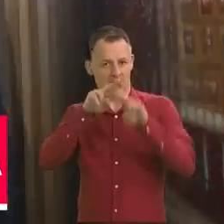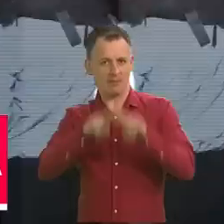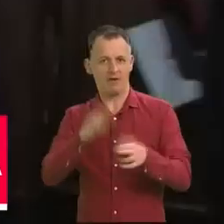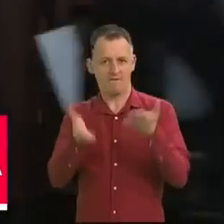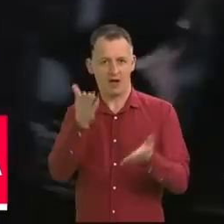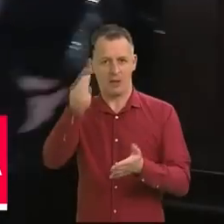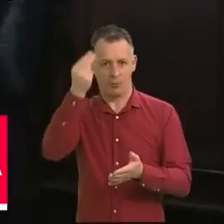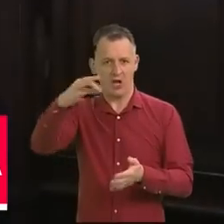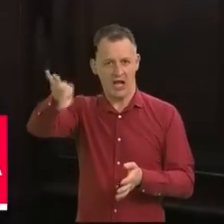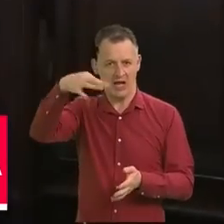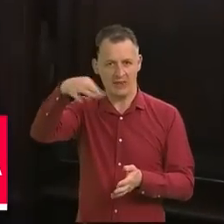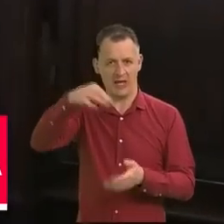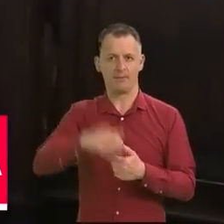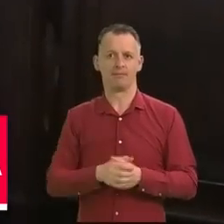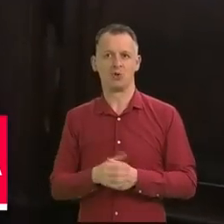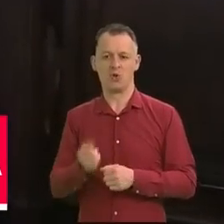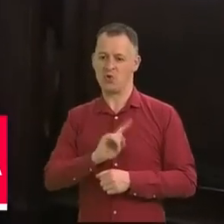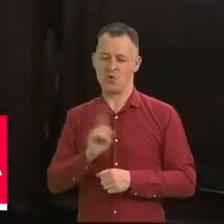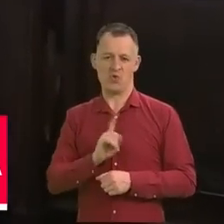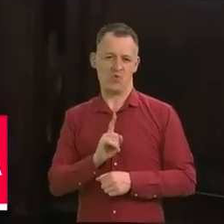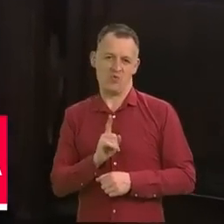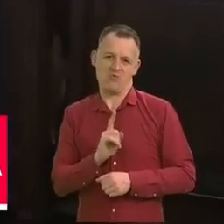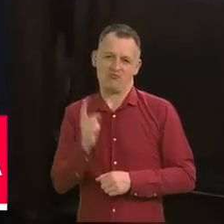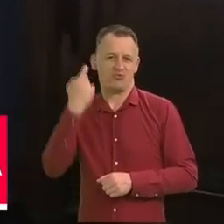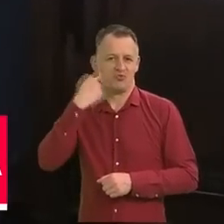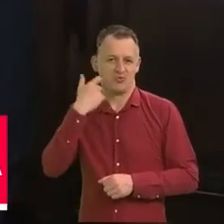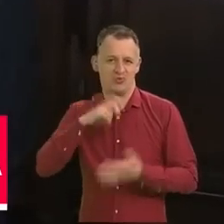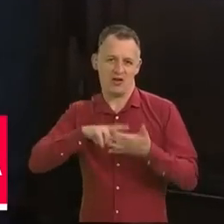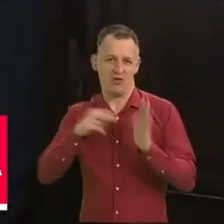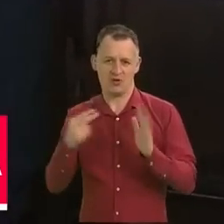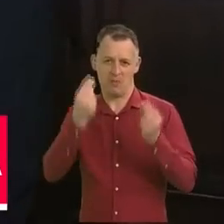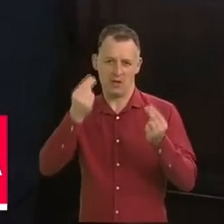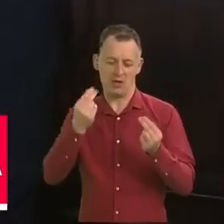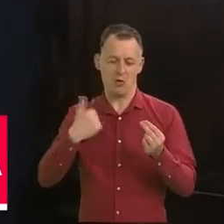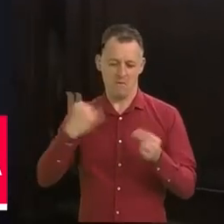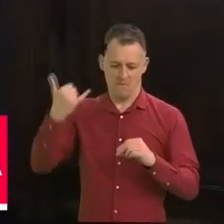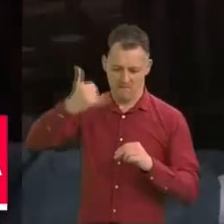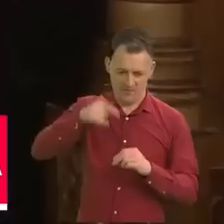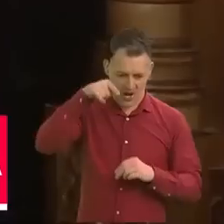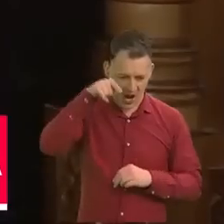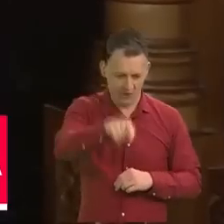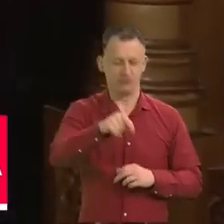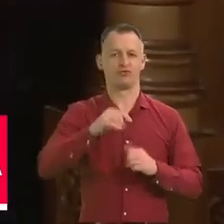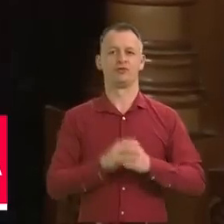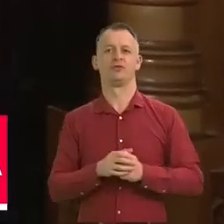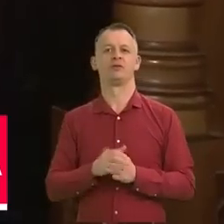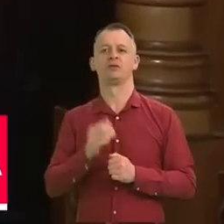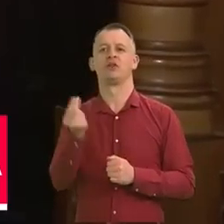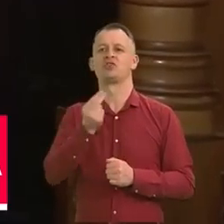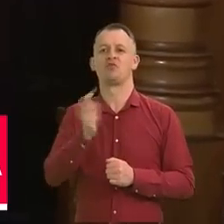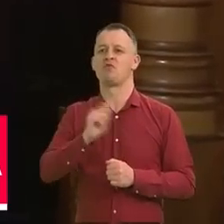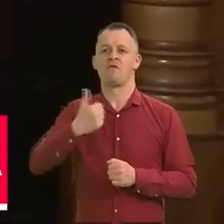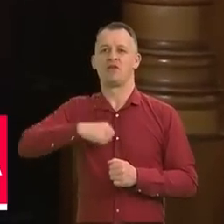bună. Eu nu sunt adepta tehnologiei, eu vin aici și nu. De ce n-ați vrea să faceți și